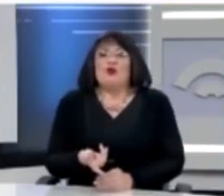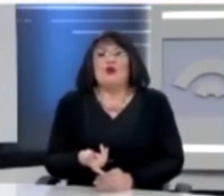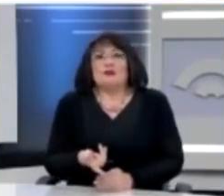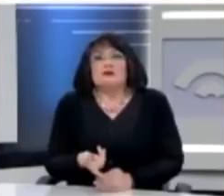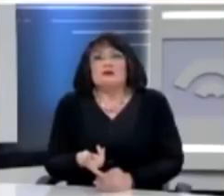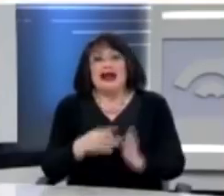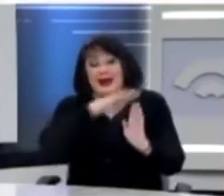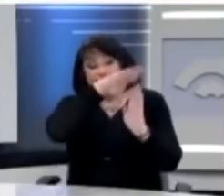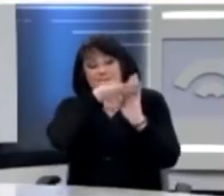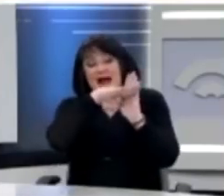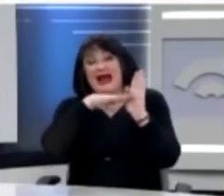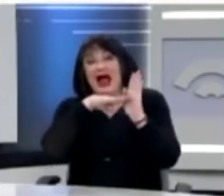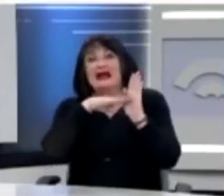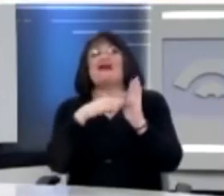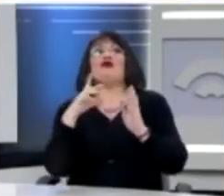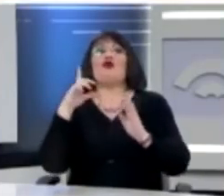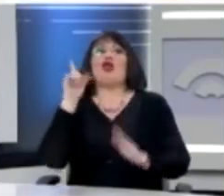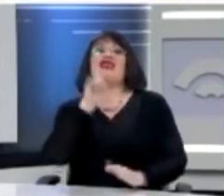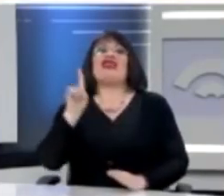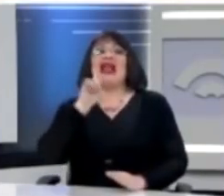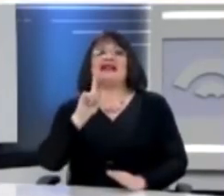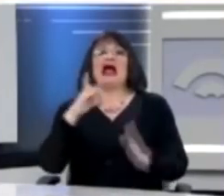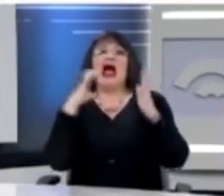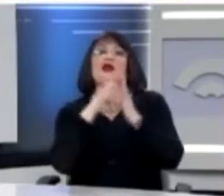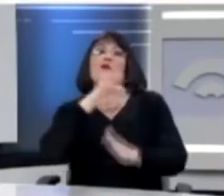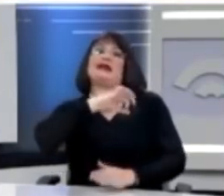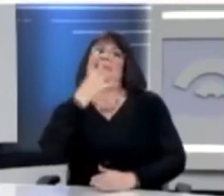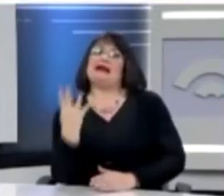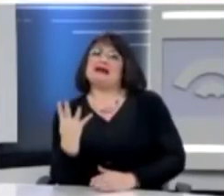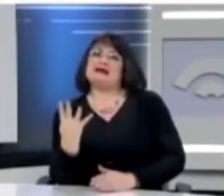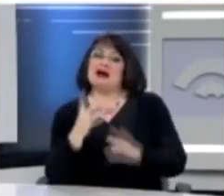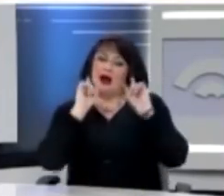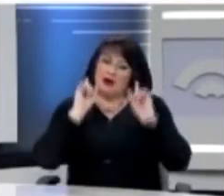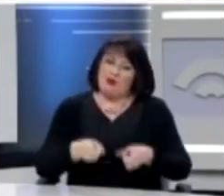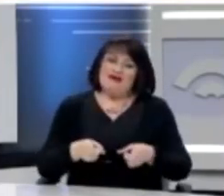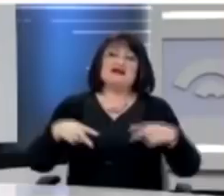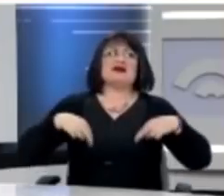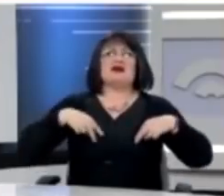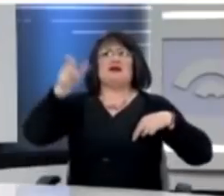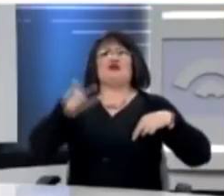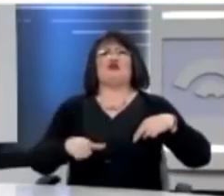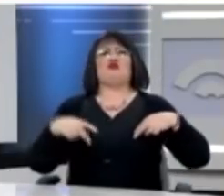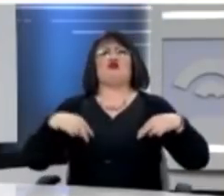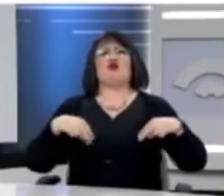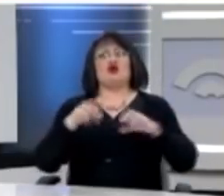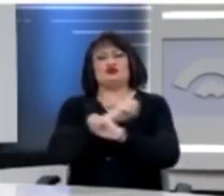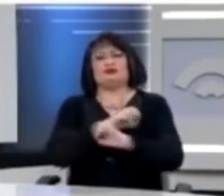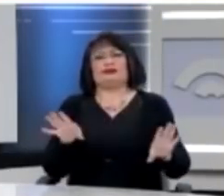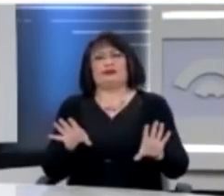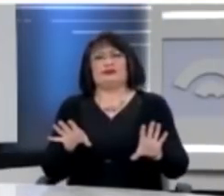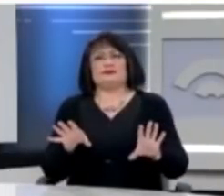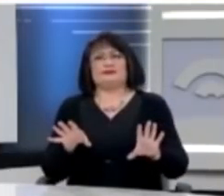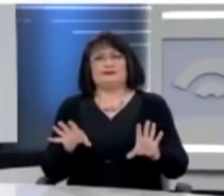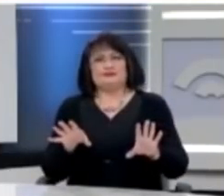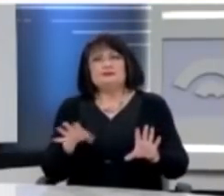την παράγραφο Δέλτα του άρθρου 54 θα αποφασίζει ο Υπουργός για την δημοσιότητα,